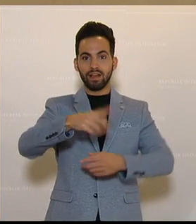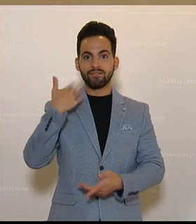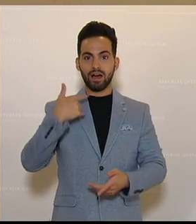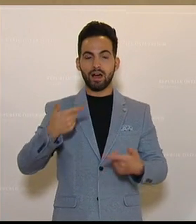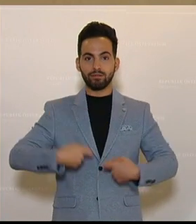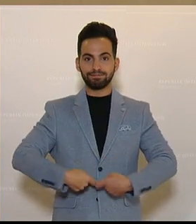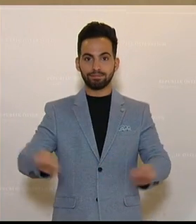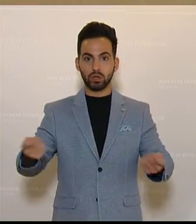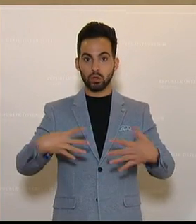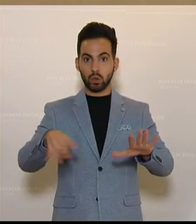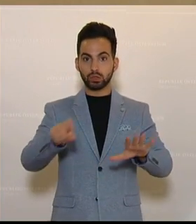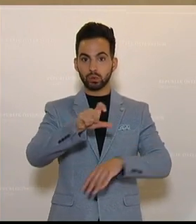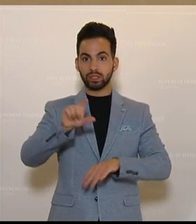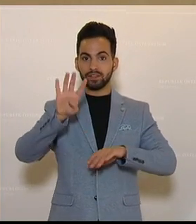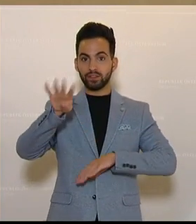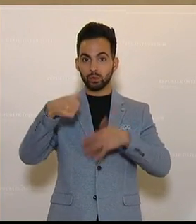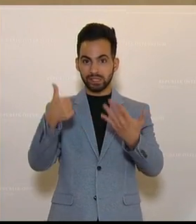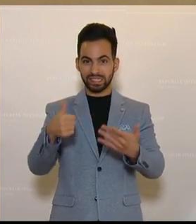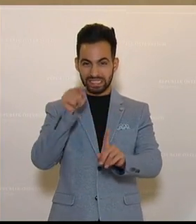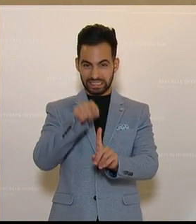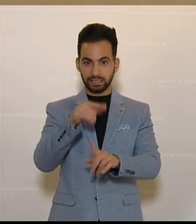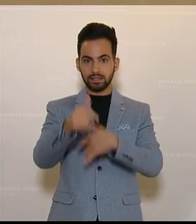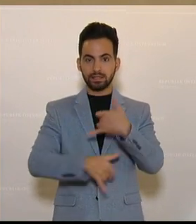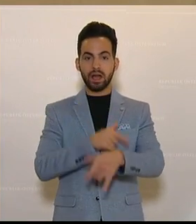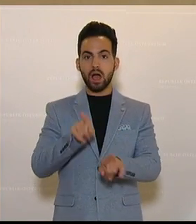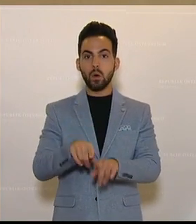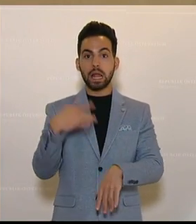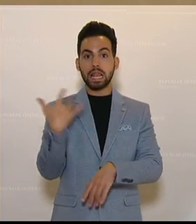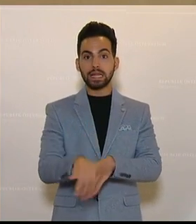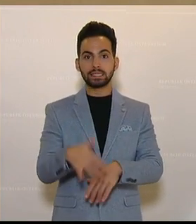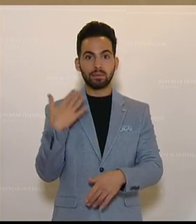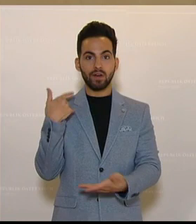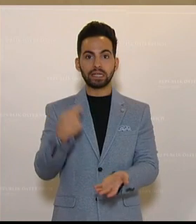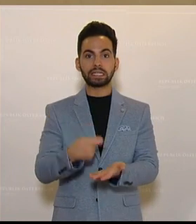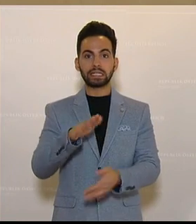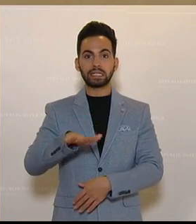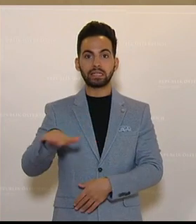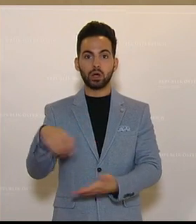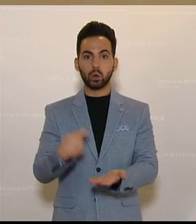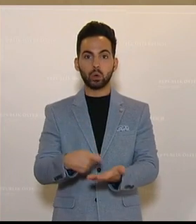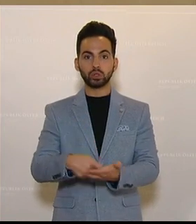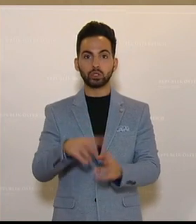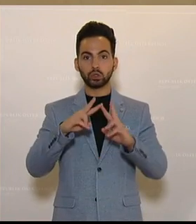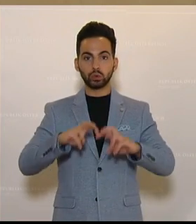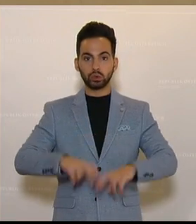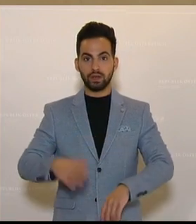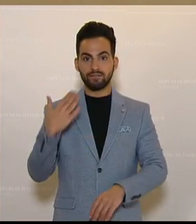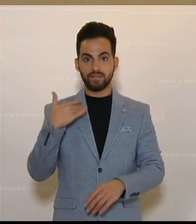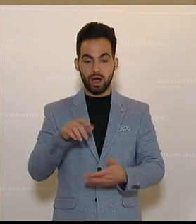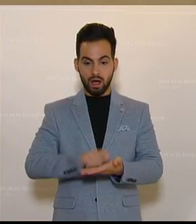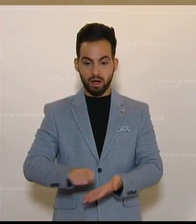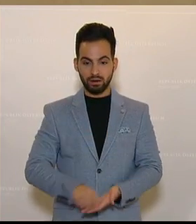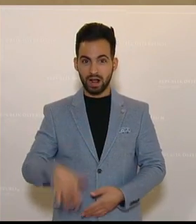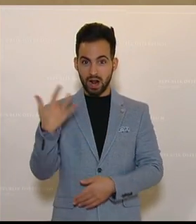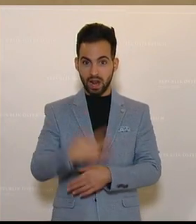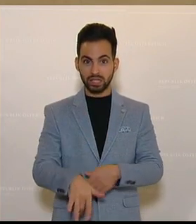1964 ist auch das Jahr, wo letztmalig die Kinderkostenstudie erstellt wurde. Und